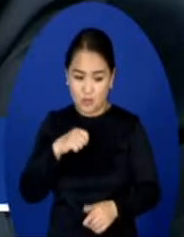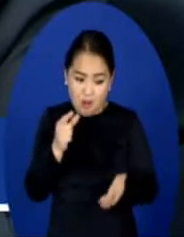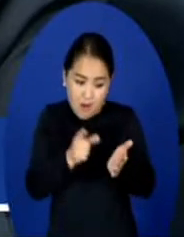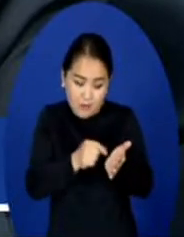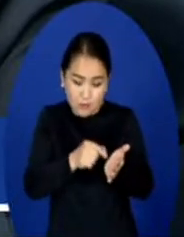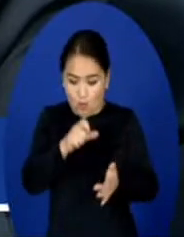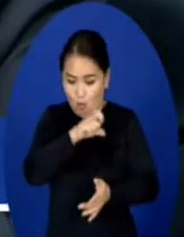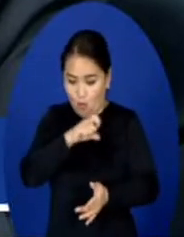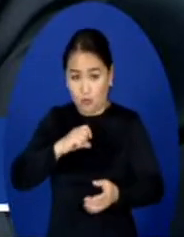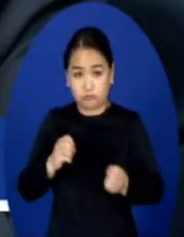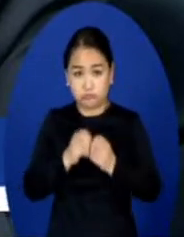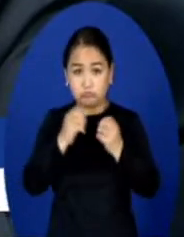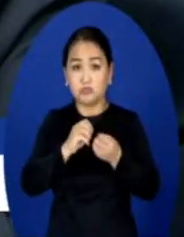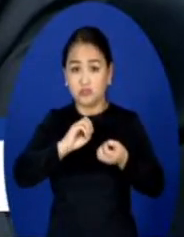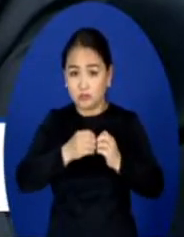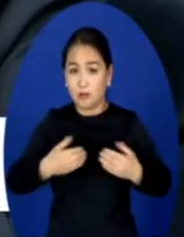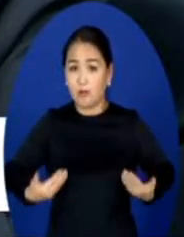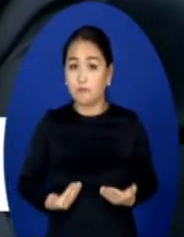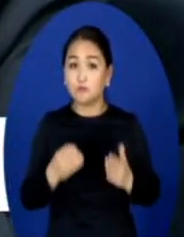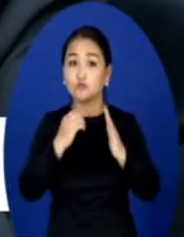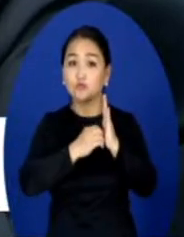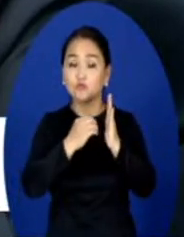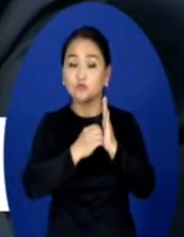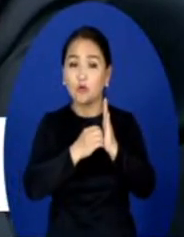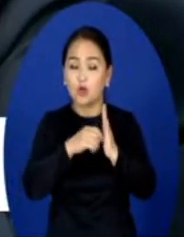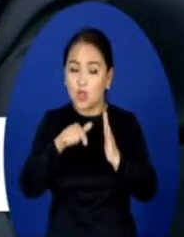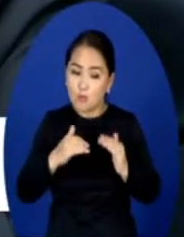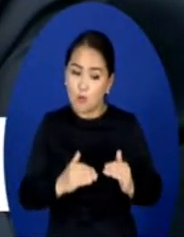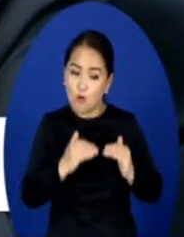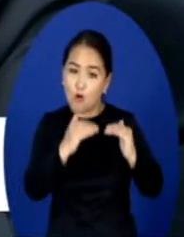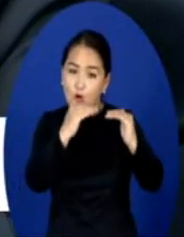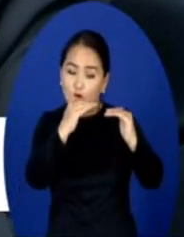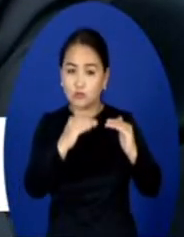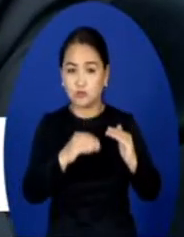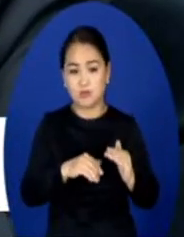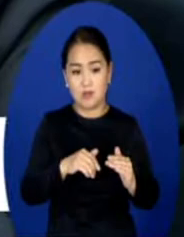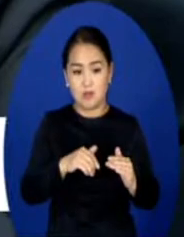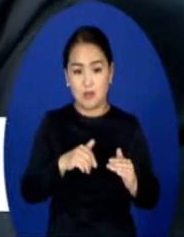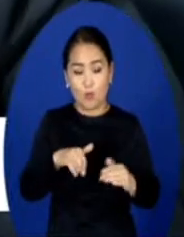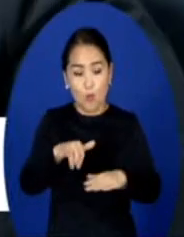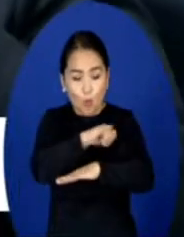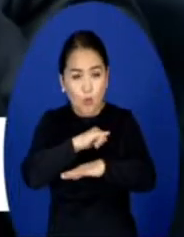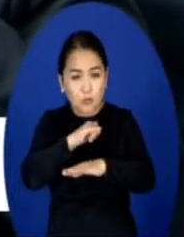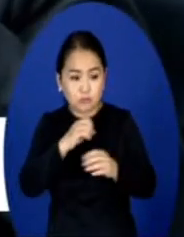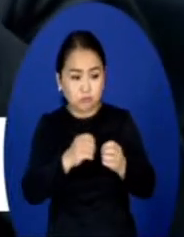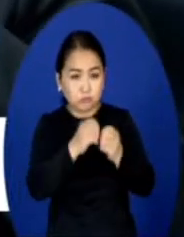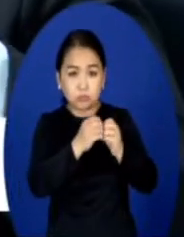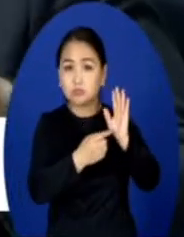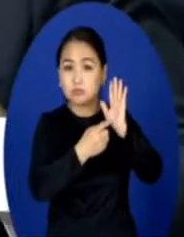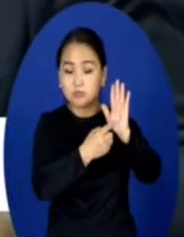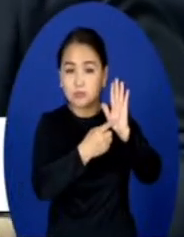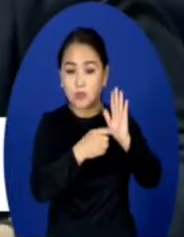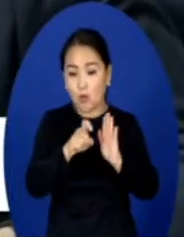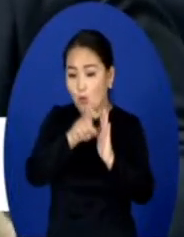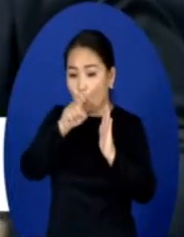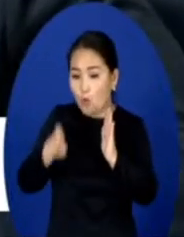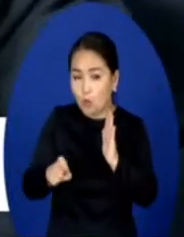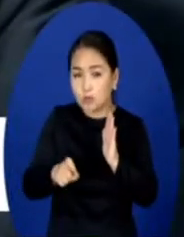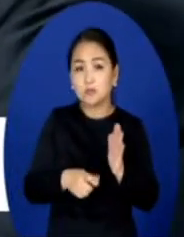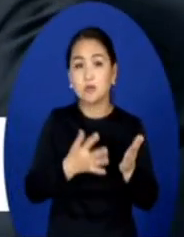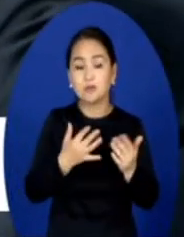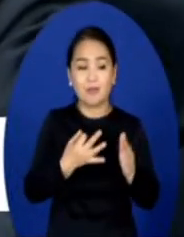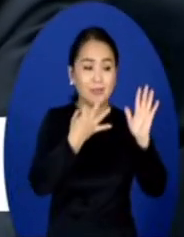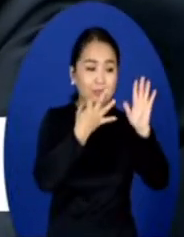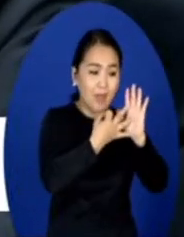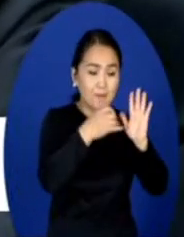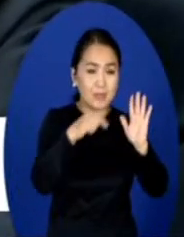Өөрсдөө хэрэгцээ өөрсдөө хангаад ингээд амьдрах хэрэгтэй бид нар. Ийм хөгжил дэвшилтэд улс орныг бид нар бий болох хэрэгтэй. Хугацаа нь хэд ямар хугацаа